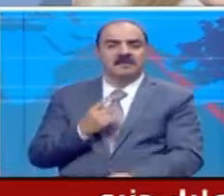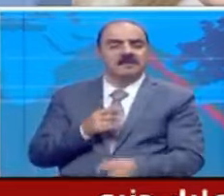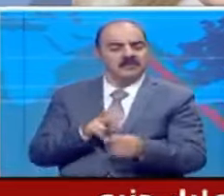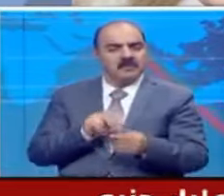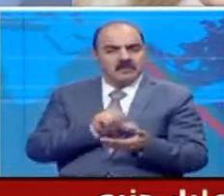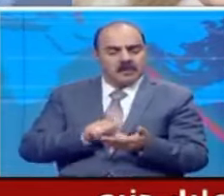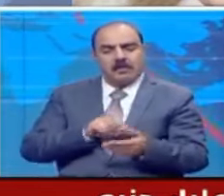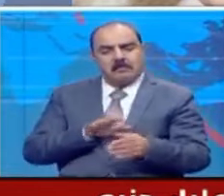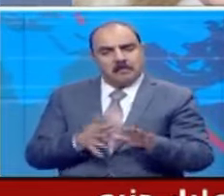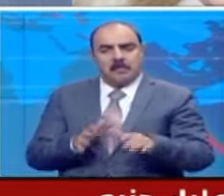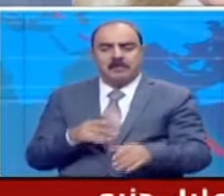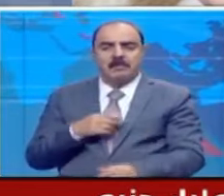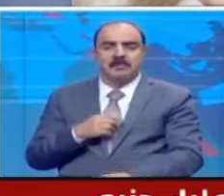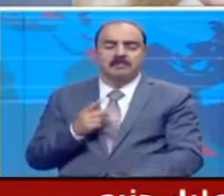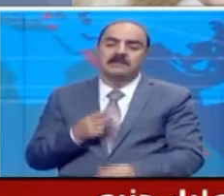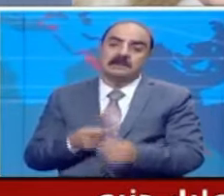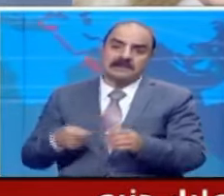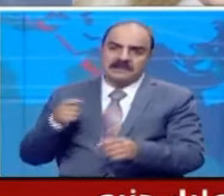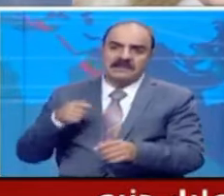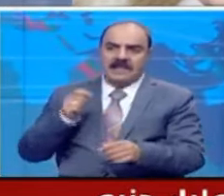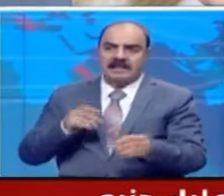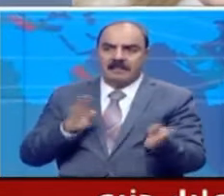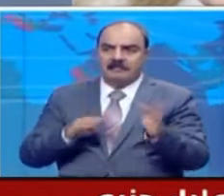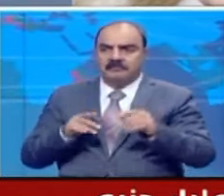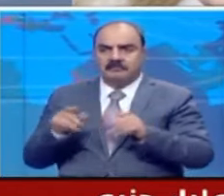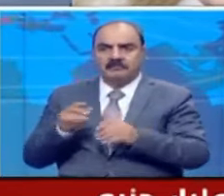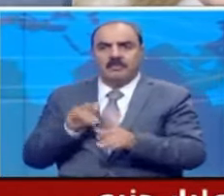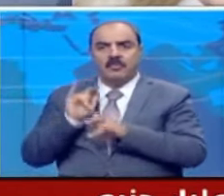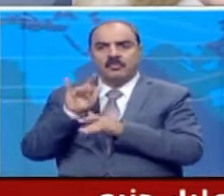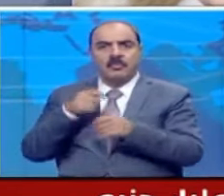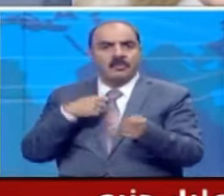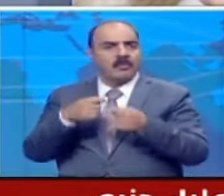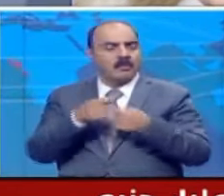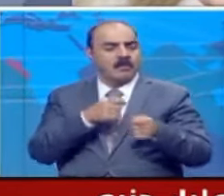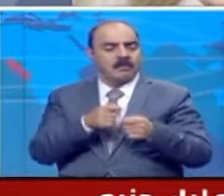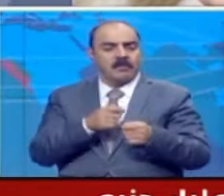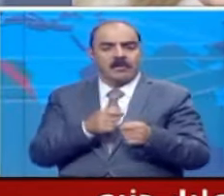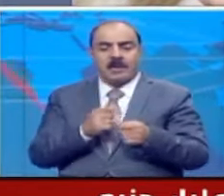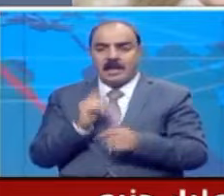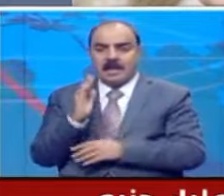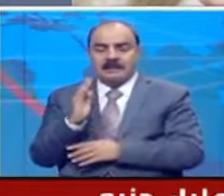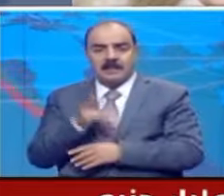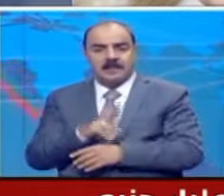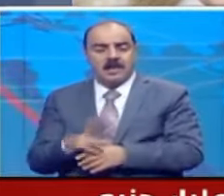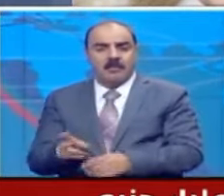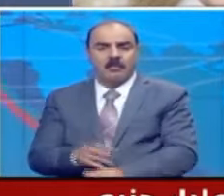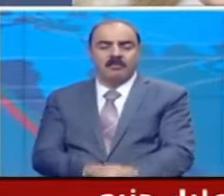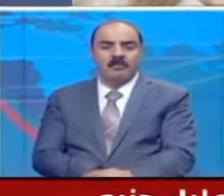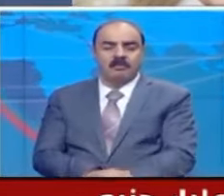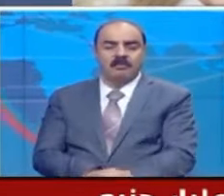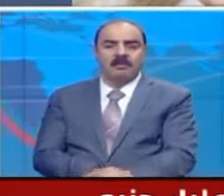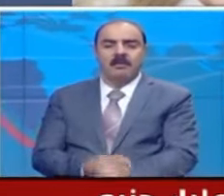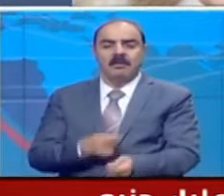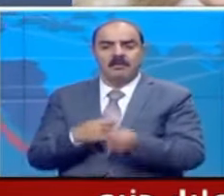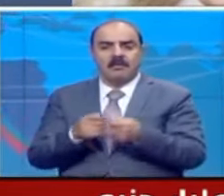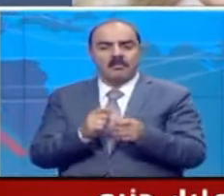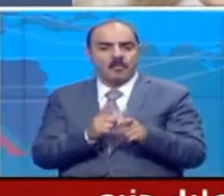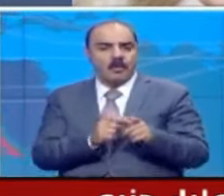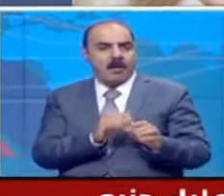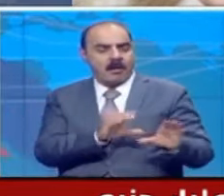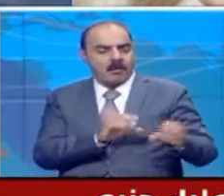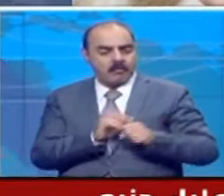أأمل زيادة الضربات على التجار سواء كان بالسلع الأساسية سواء كان تجار العملة،